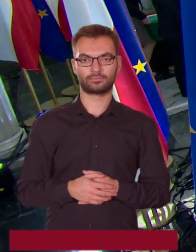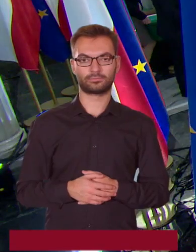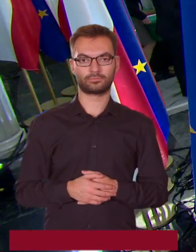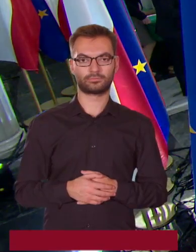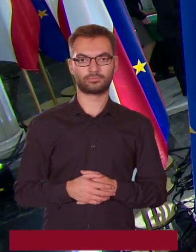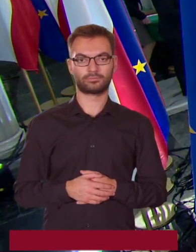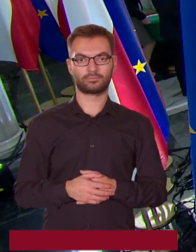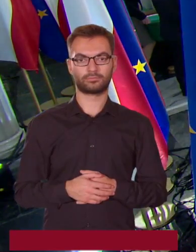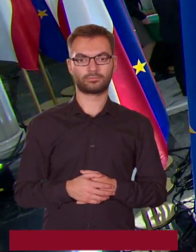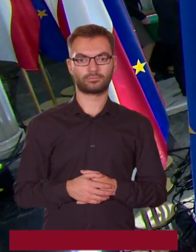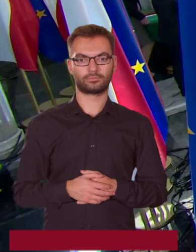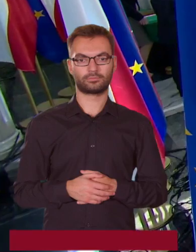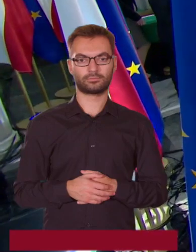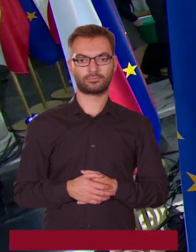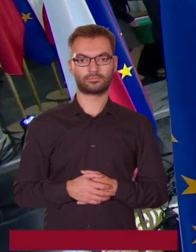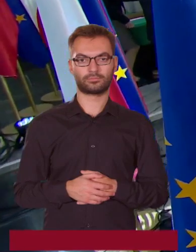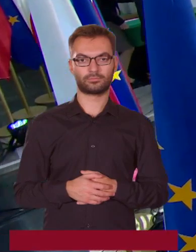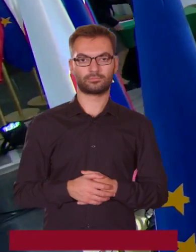Poproszę pana Ryszarda Bartosika.